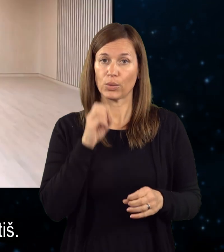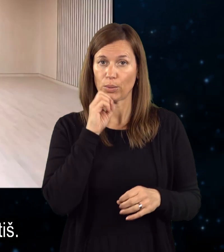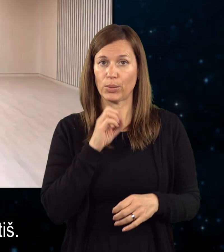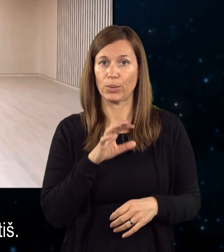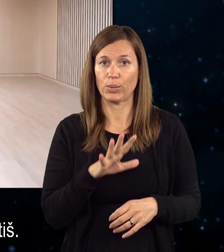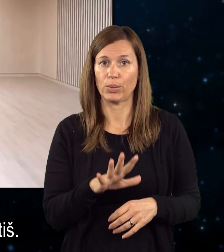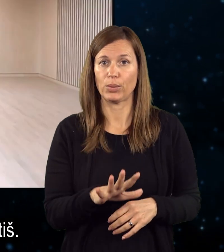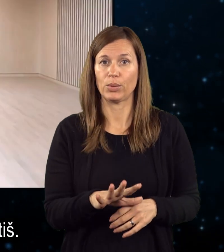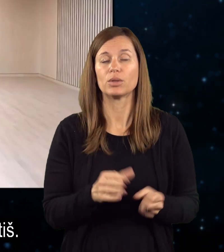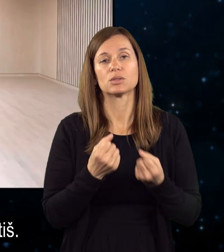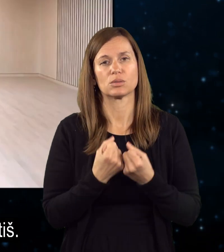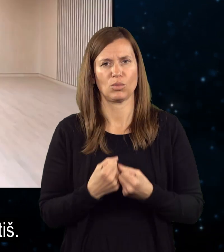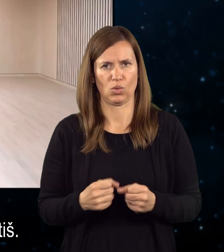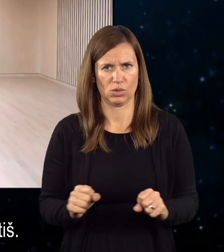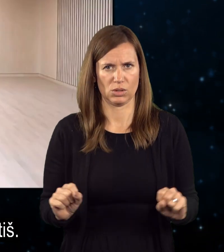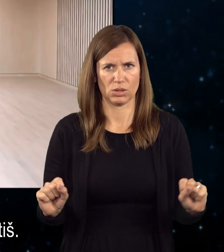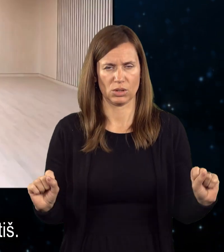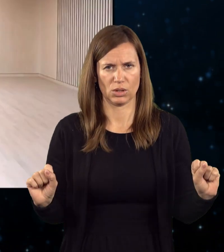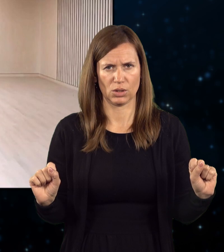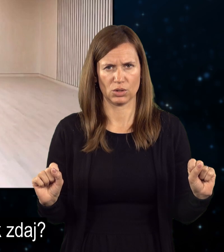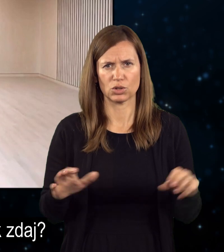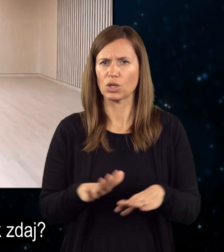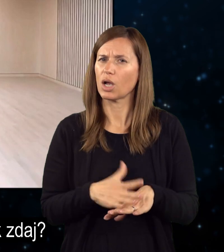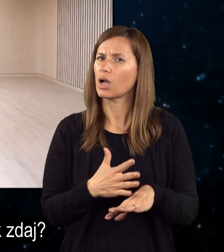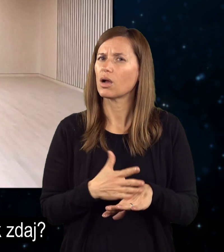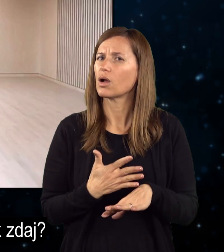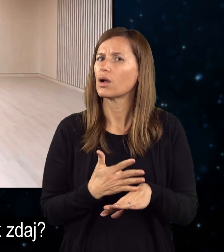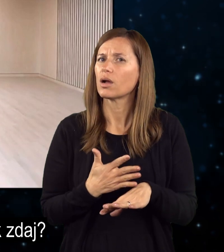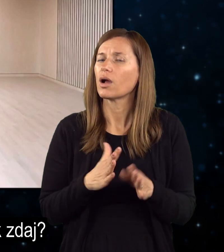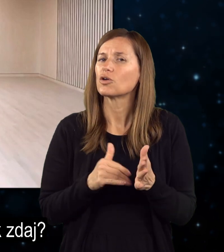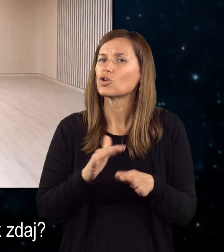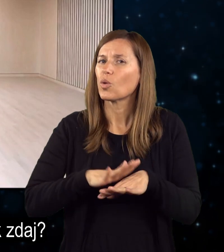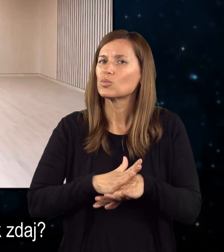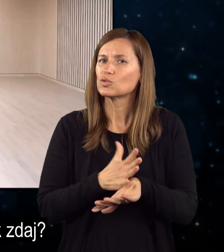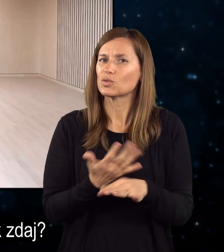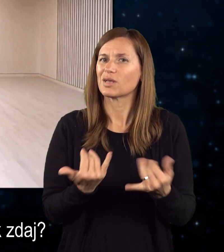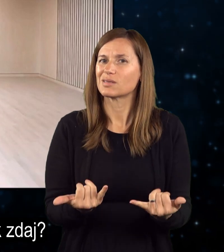In izdih sprostiš. Kakšen je občutek zdaj?